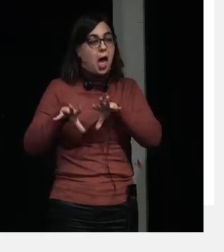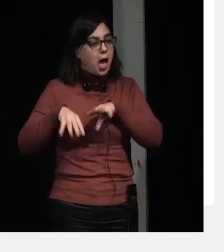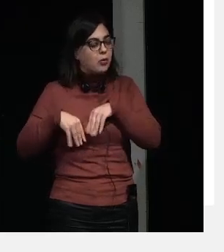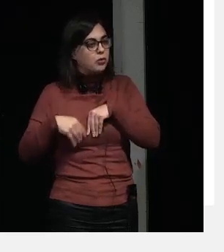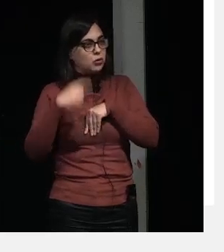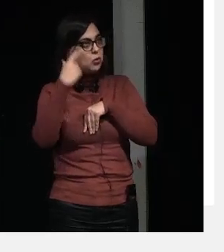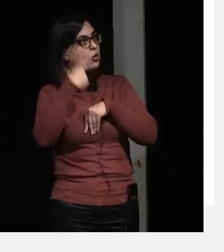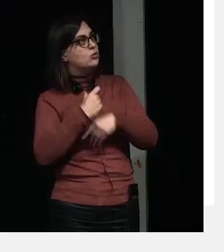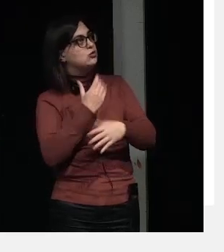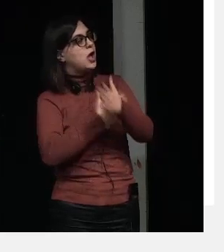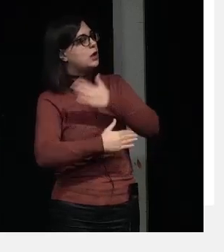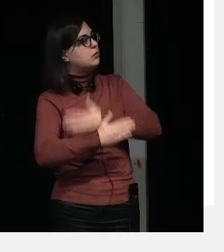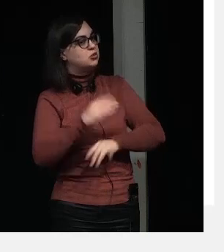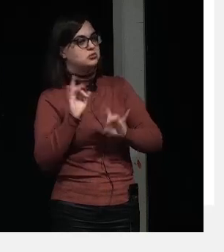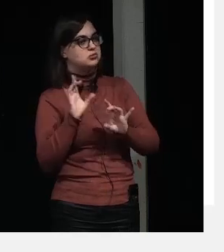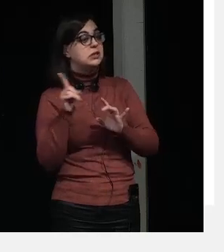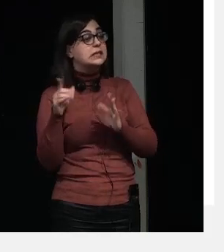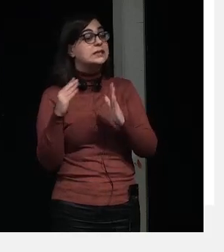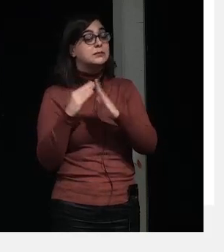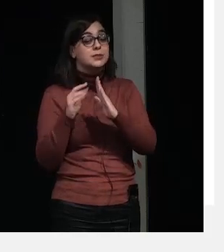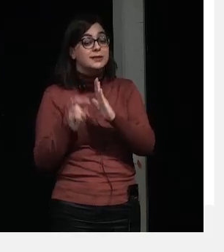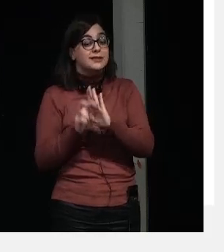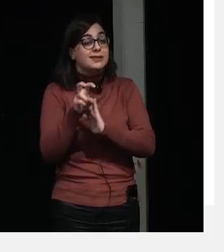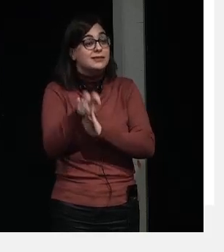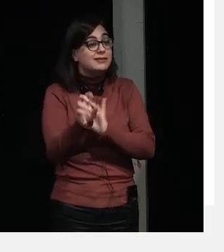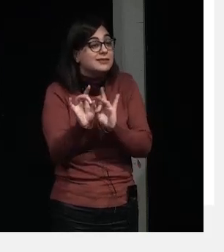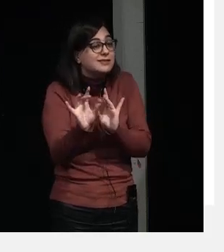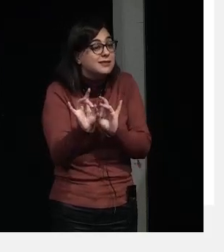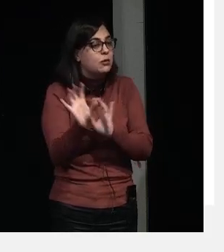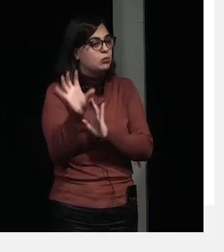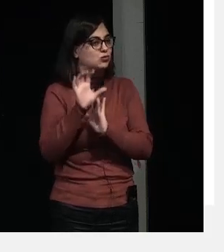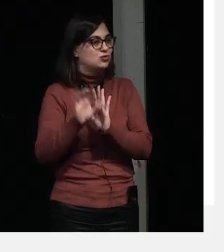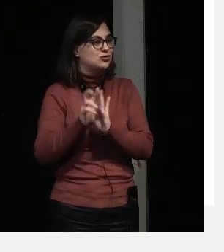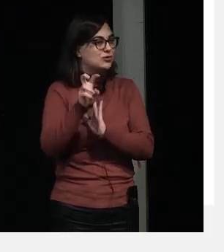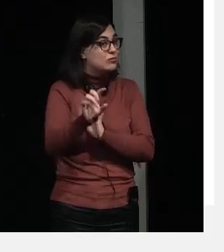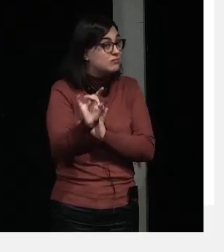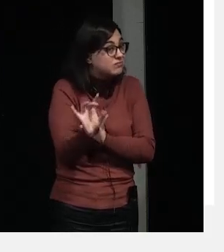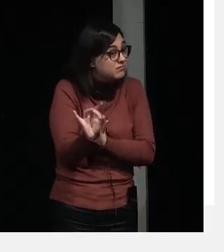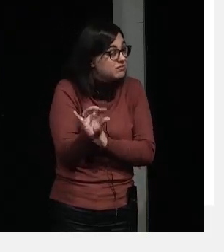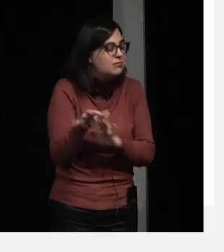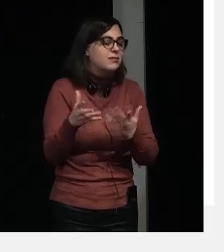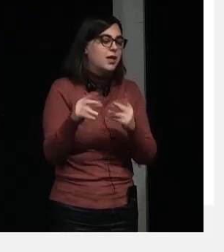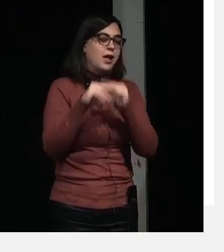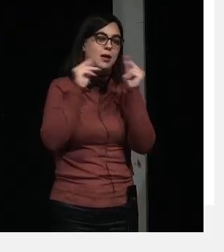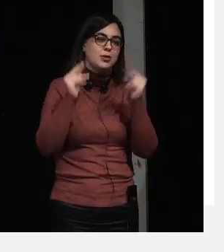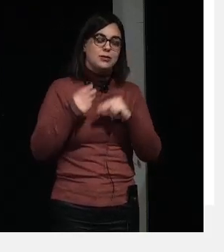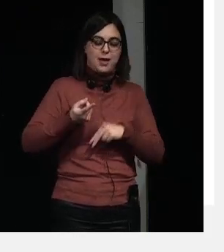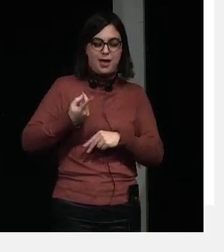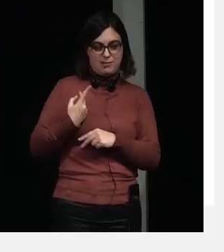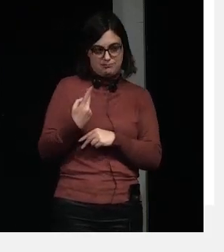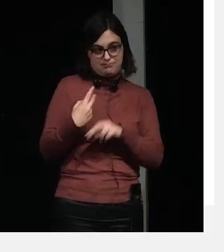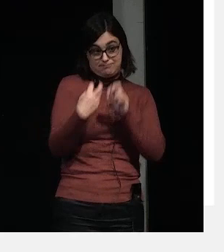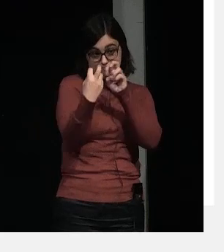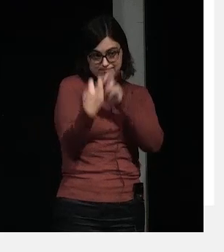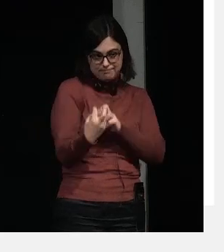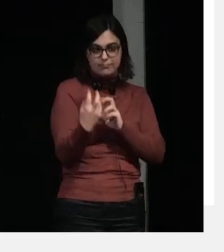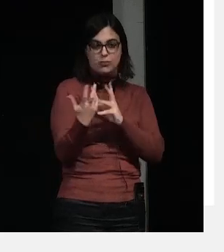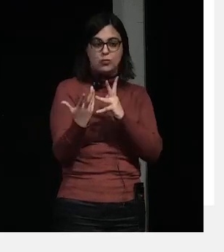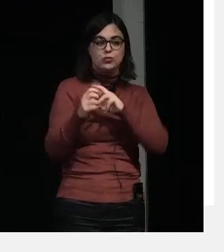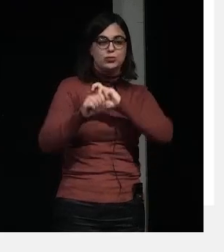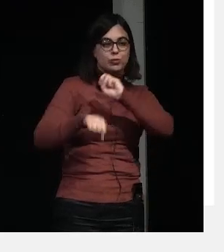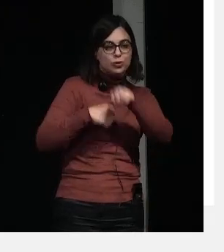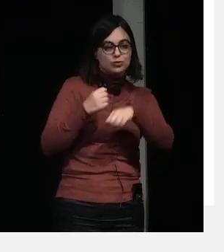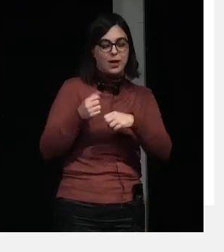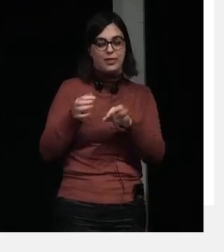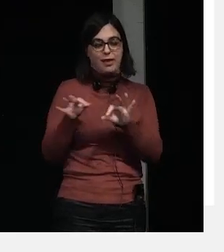για να επισκεφτούν μουσεία. Οπότε, σταδιακά, βήμα-βήμα, προσπαθούμε να καλλιεργήσουμε πρώτα την αποδοχή